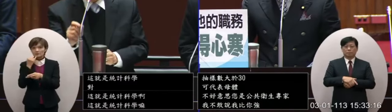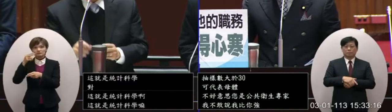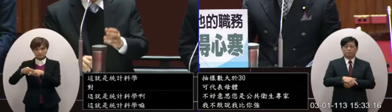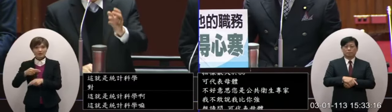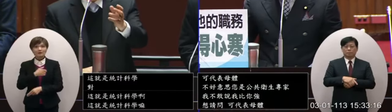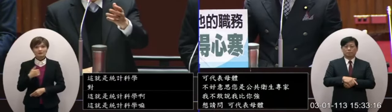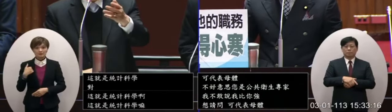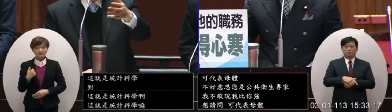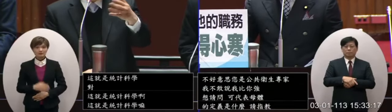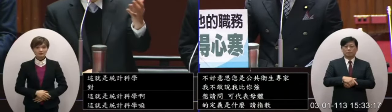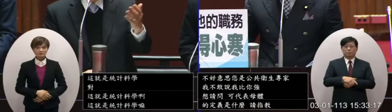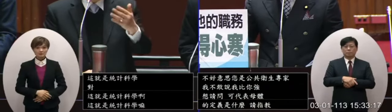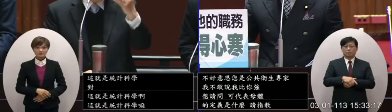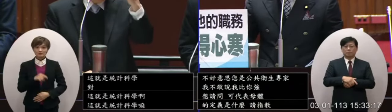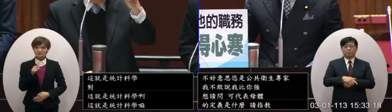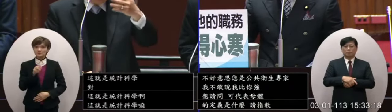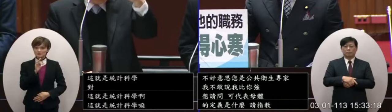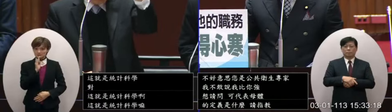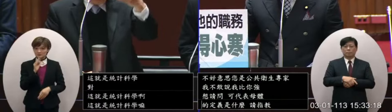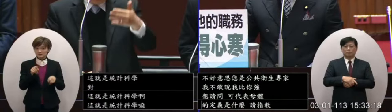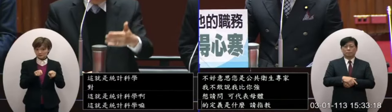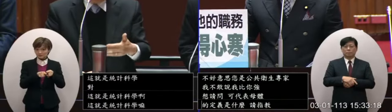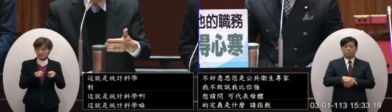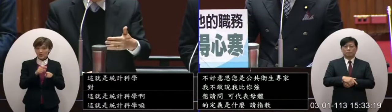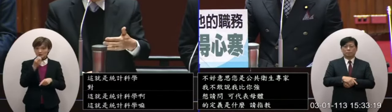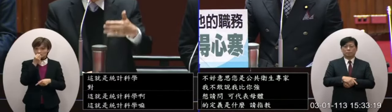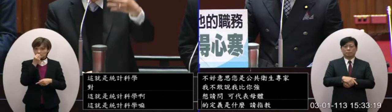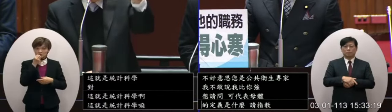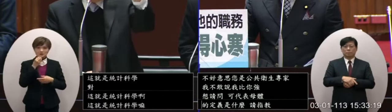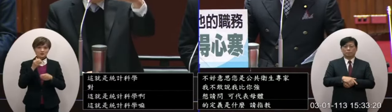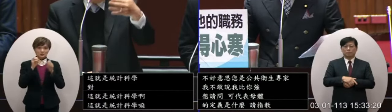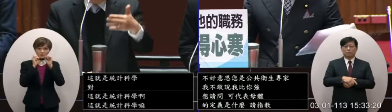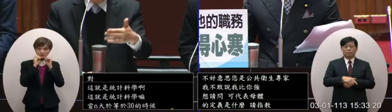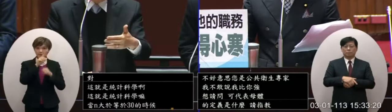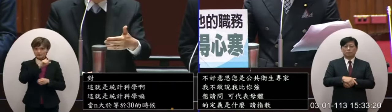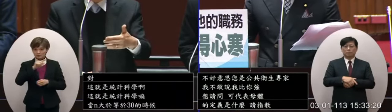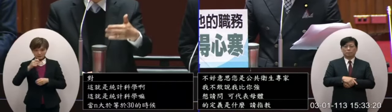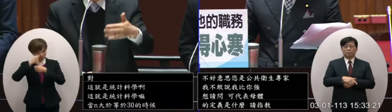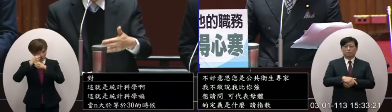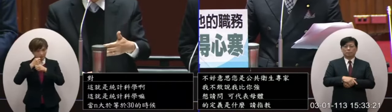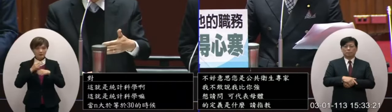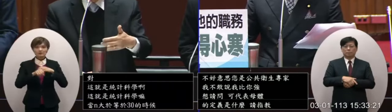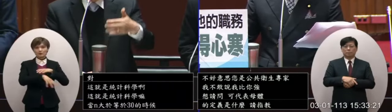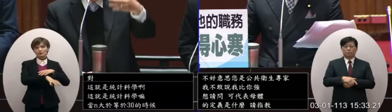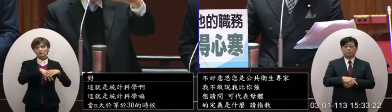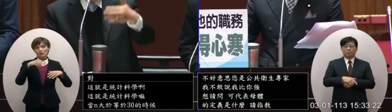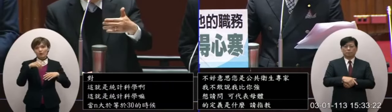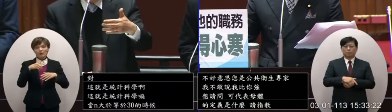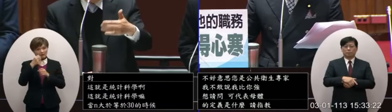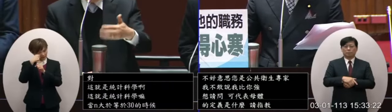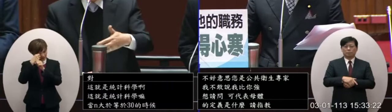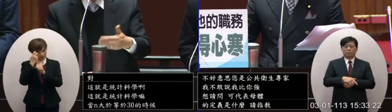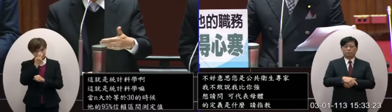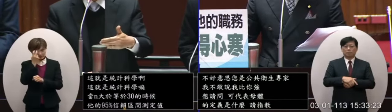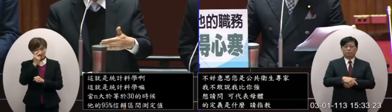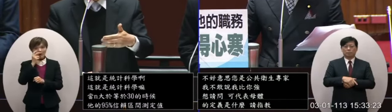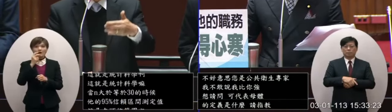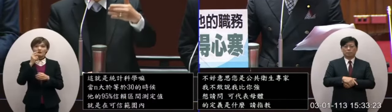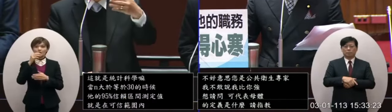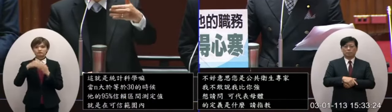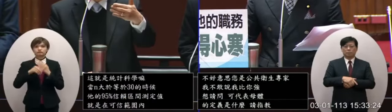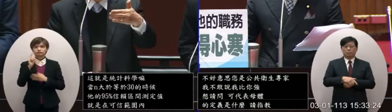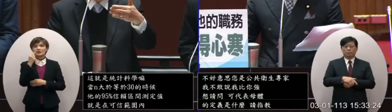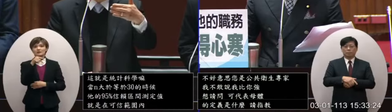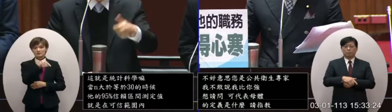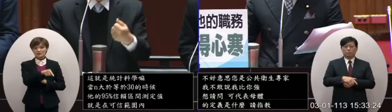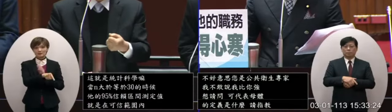嘛。所以这个是一般的食品检验的时候，我们为什么要用抽样检查的原理就在这里，这